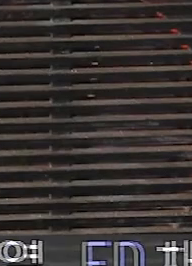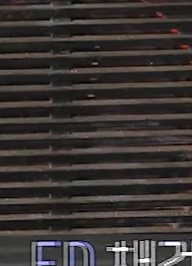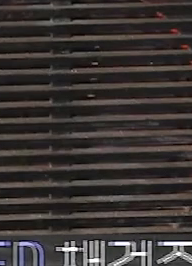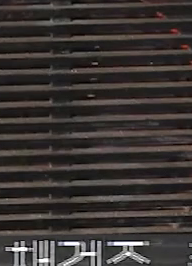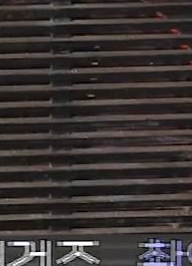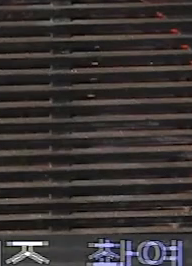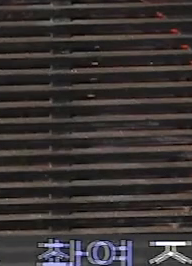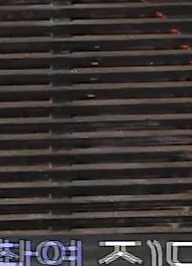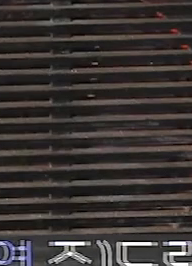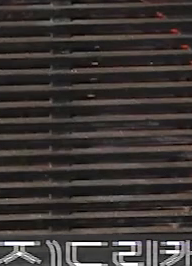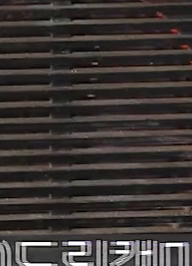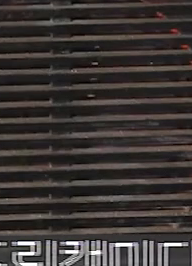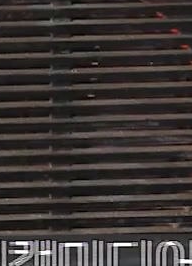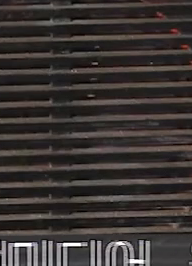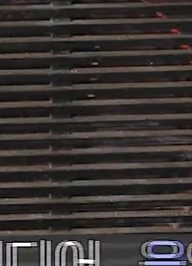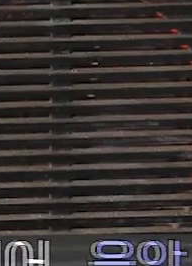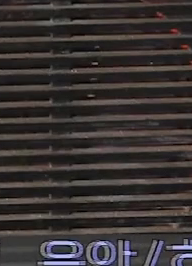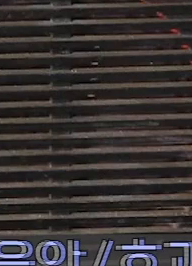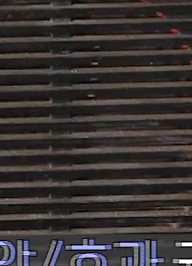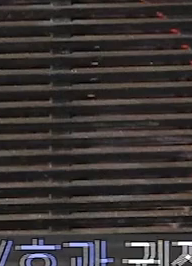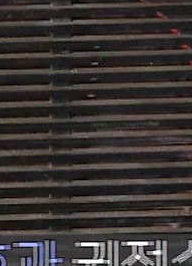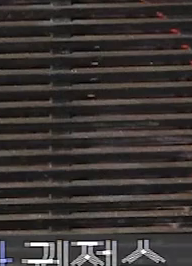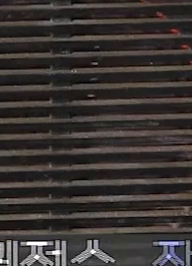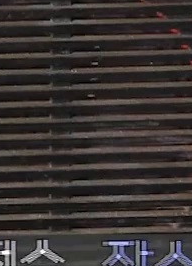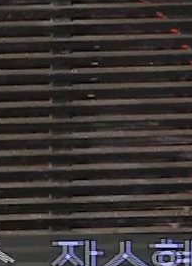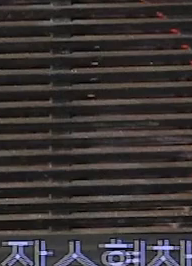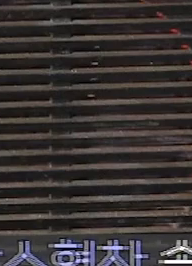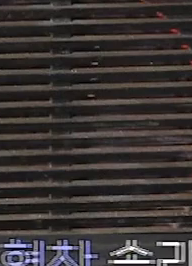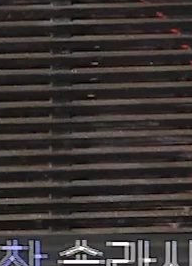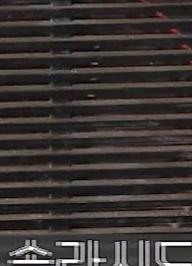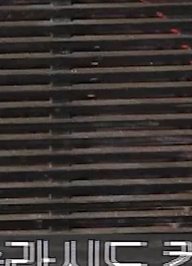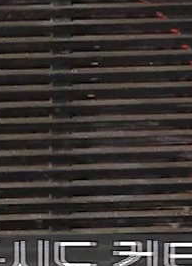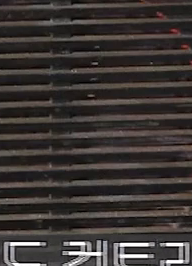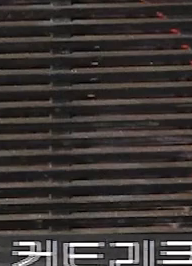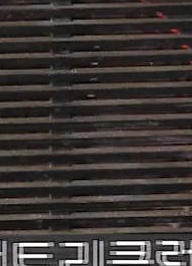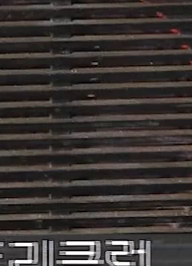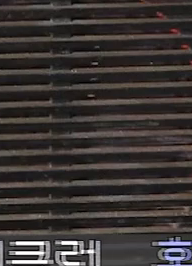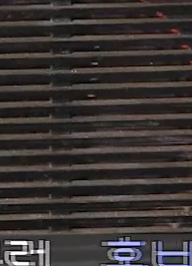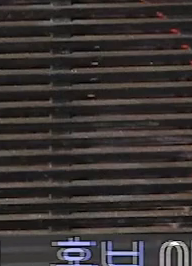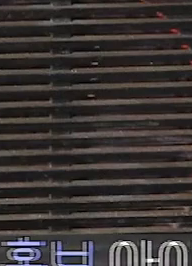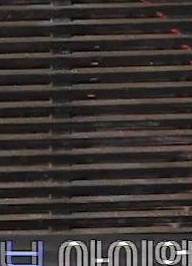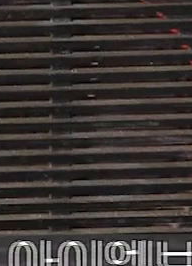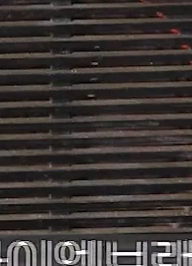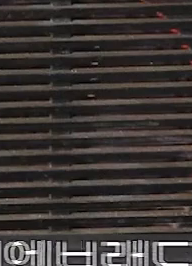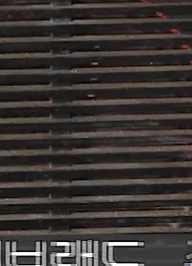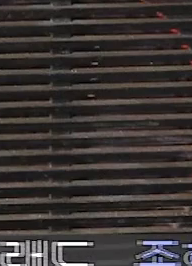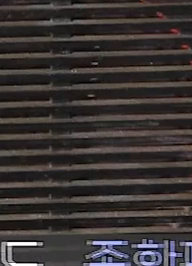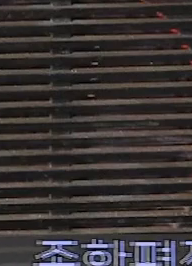됐다. 우와. 우와. 야, 거리가 이거. 아,